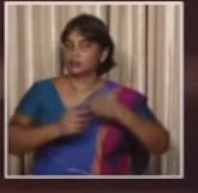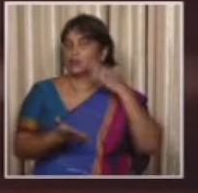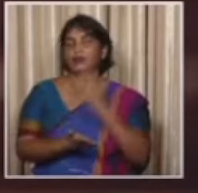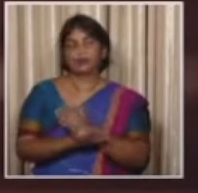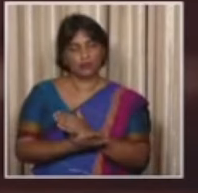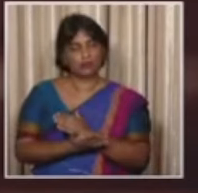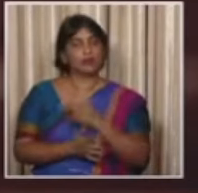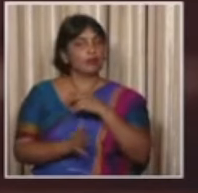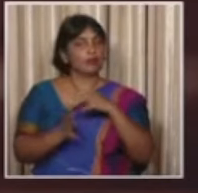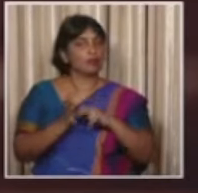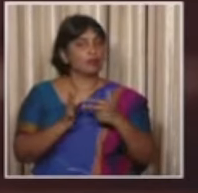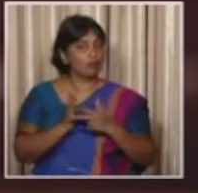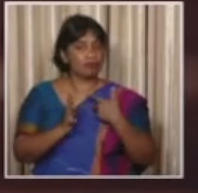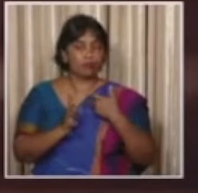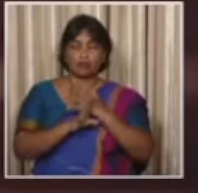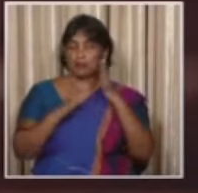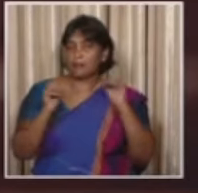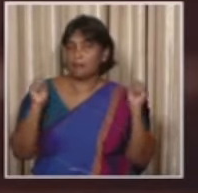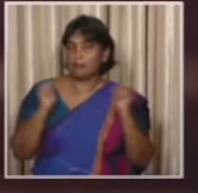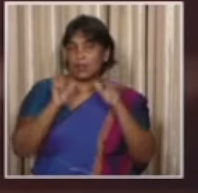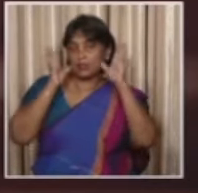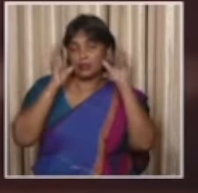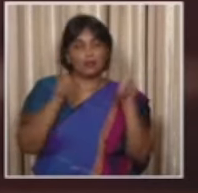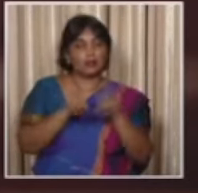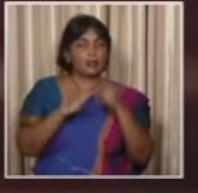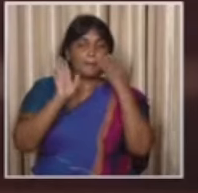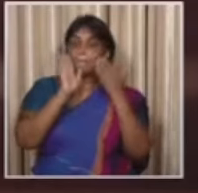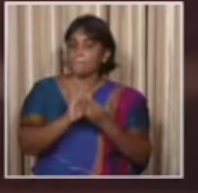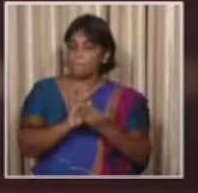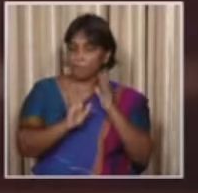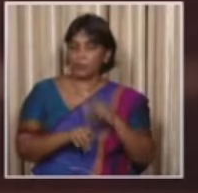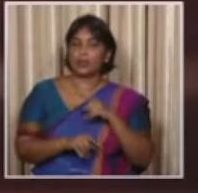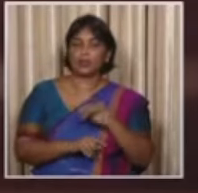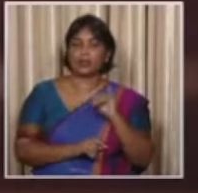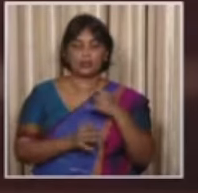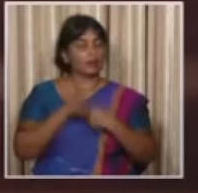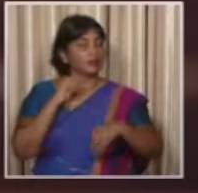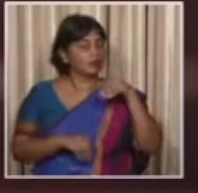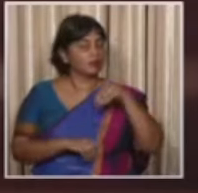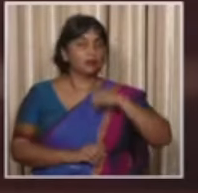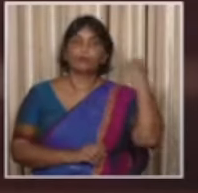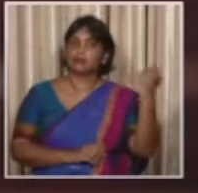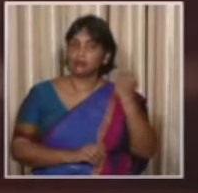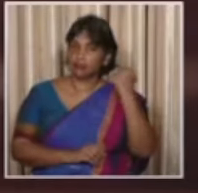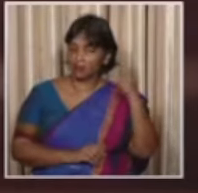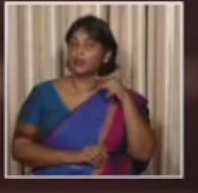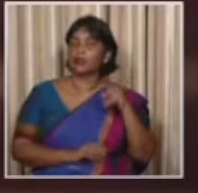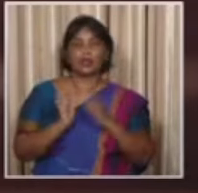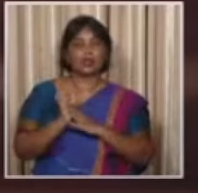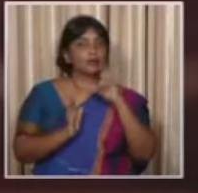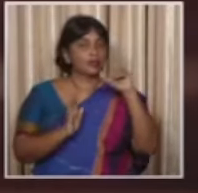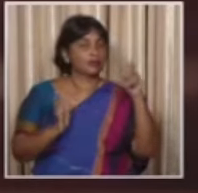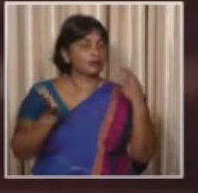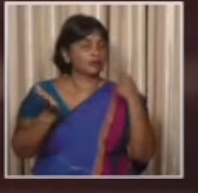නැවතුණා. ඒ ව්‍යාපෘතිය කියන්නේ මහා භයානක රකුසෙක් කියලා මවලා පෙන්වන්න හැදුවා. සමහර දේශපාලන කතාවල ඒ MCC